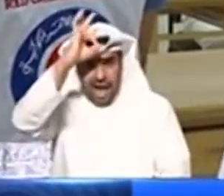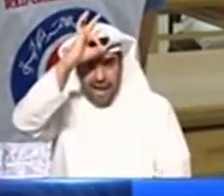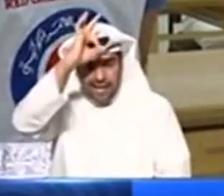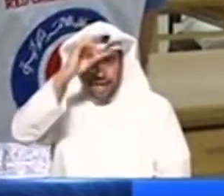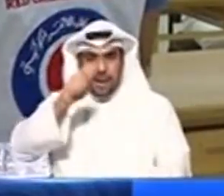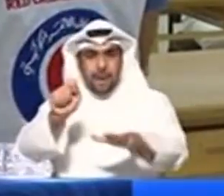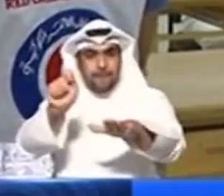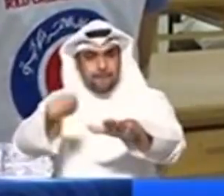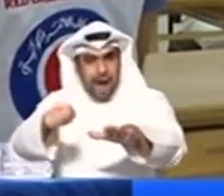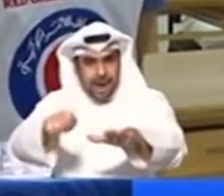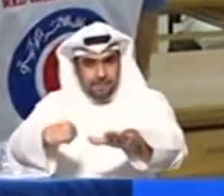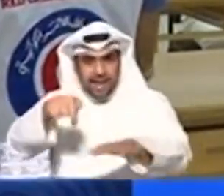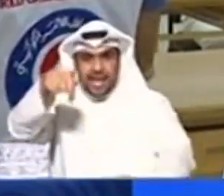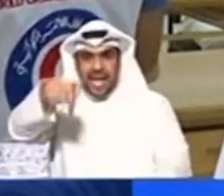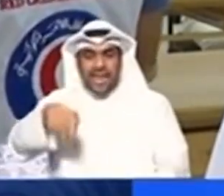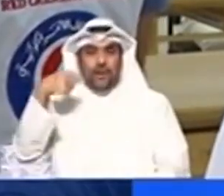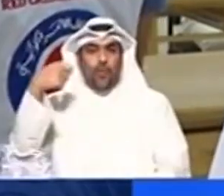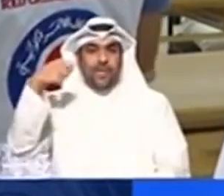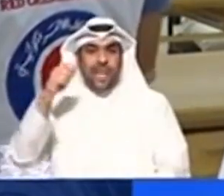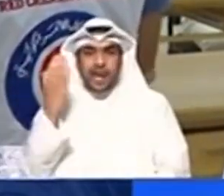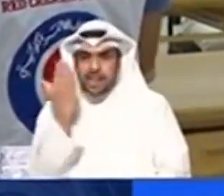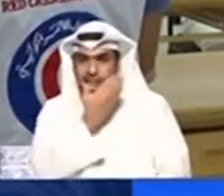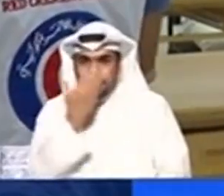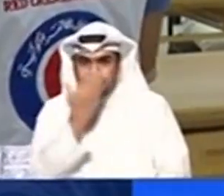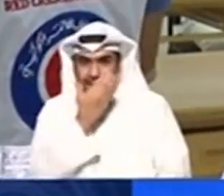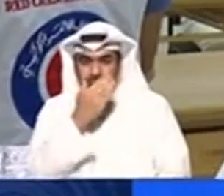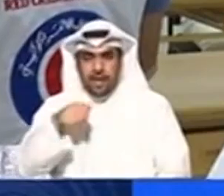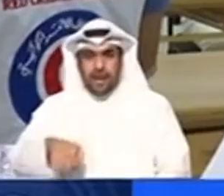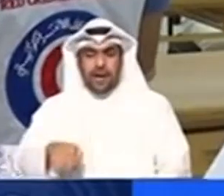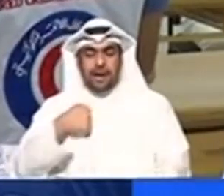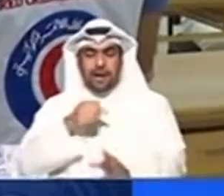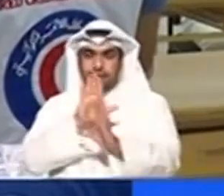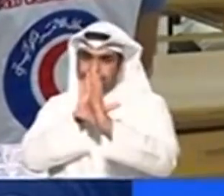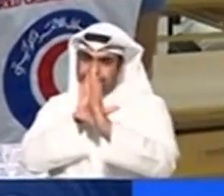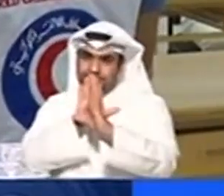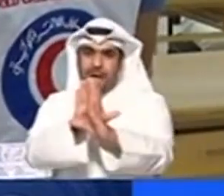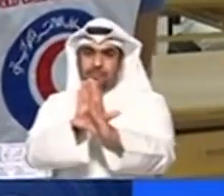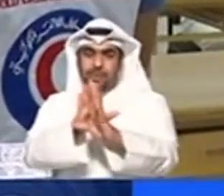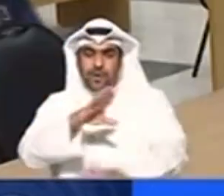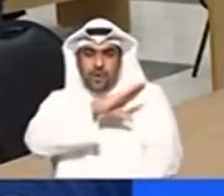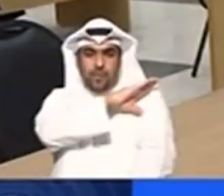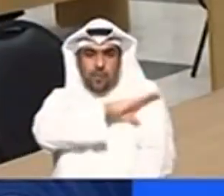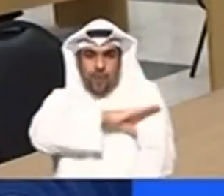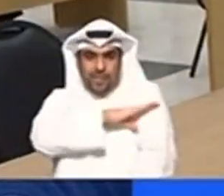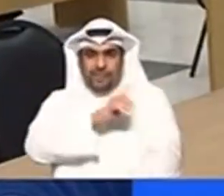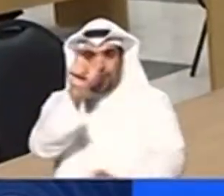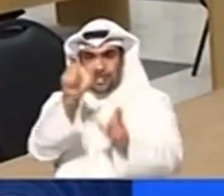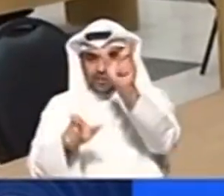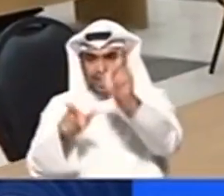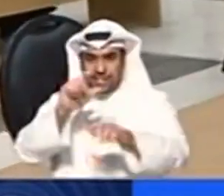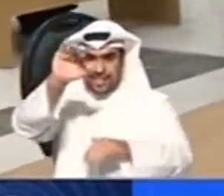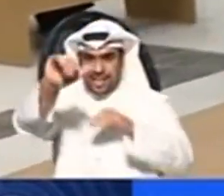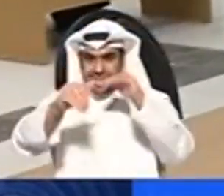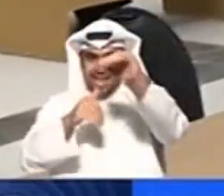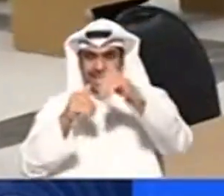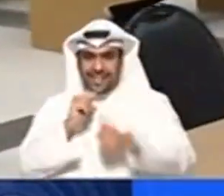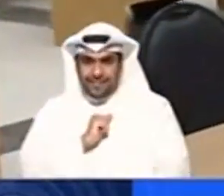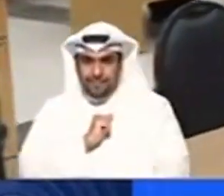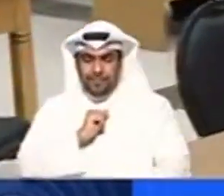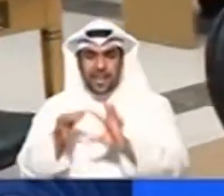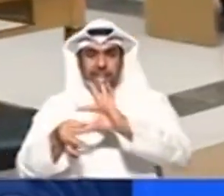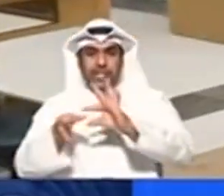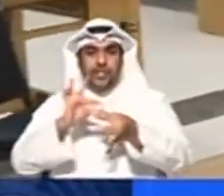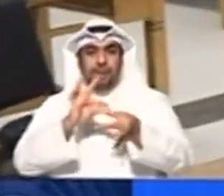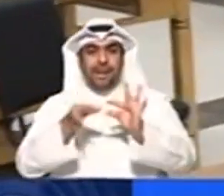في وزارة التربية نخدم الموظفين والمراجعين لهذه المنطقة. جمعية الهلال الأحمر الكويتي